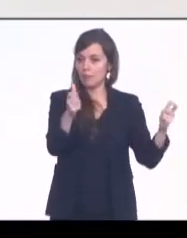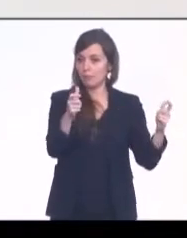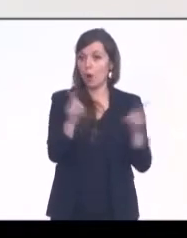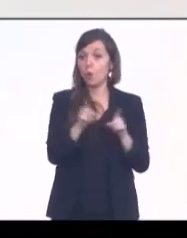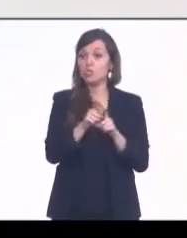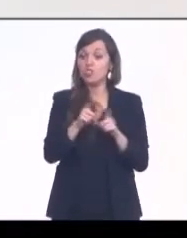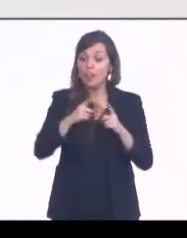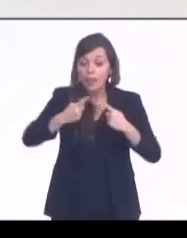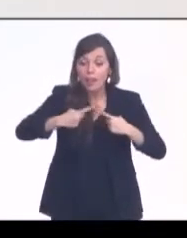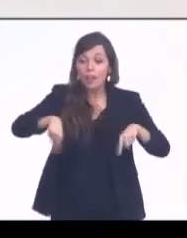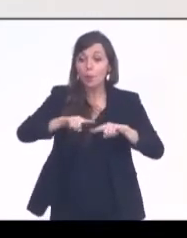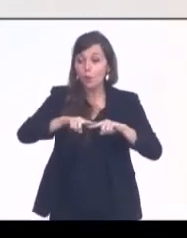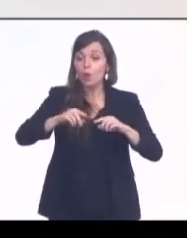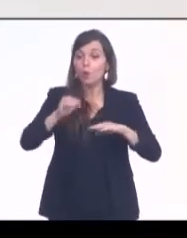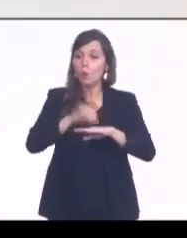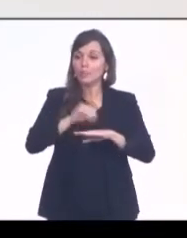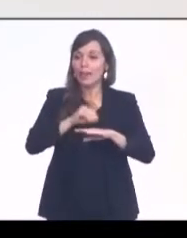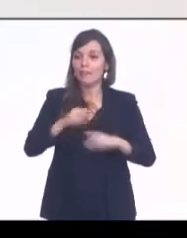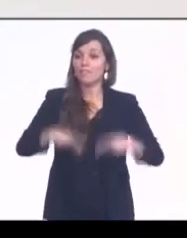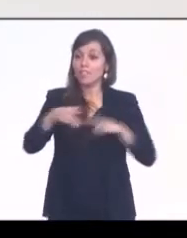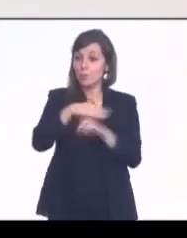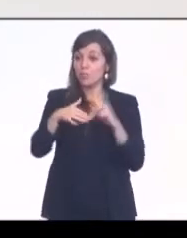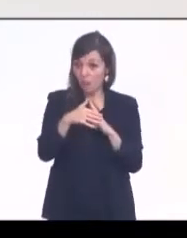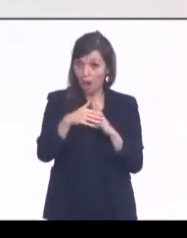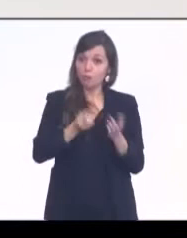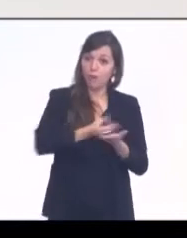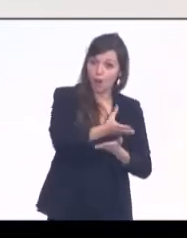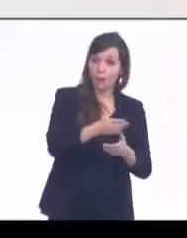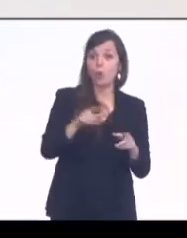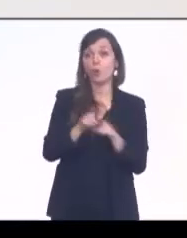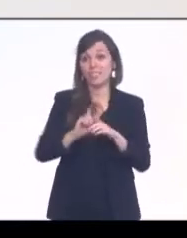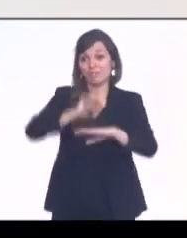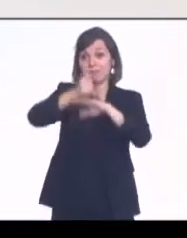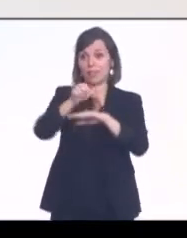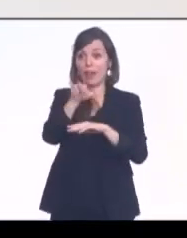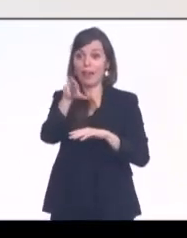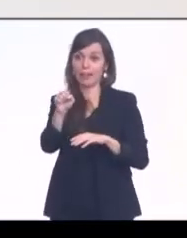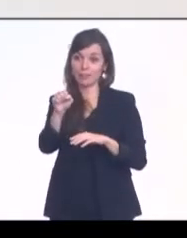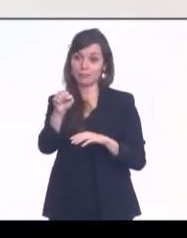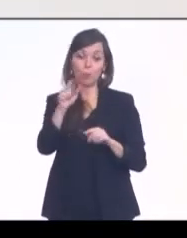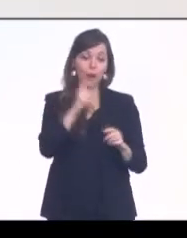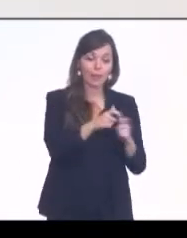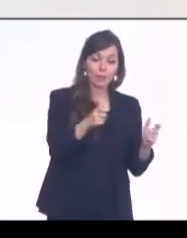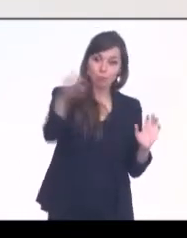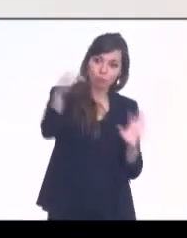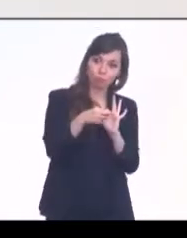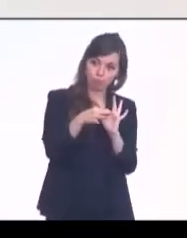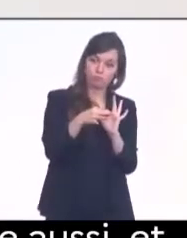collégialement. Et puis s'il y a un problème, à l'autorité compétente, c'est-à-dire à l'agence régionale de santé, qui est la tutelle de l'établissement.